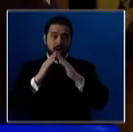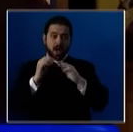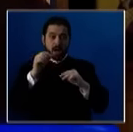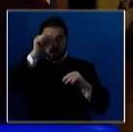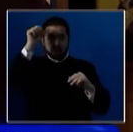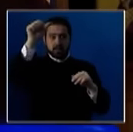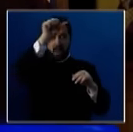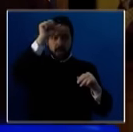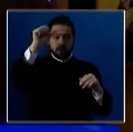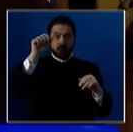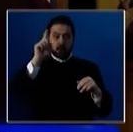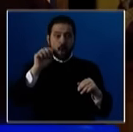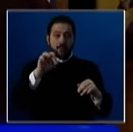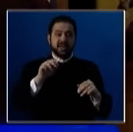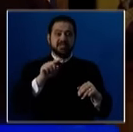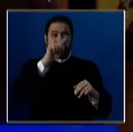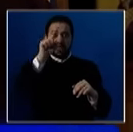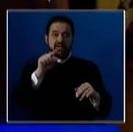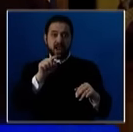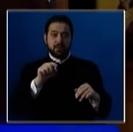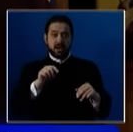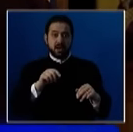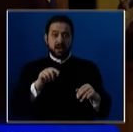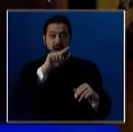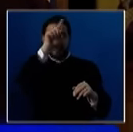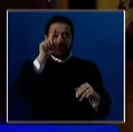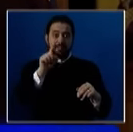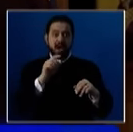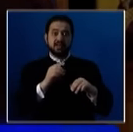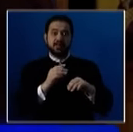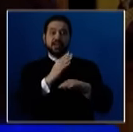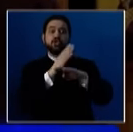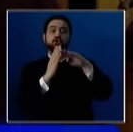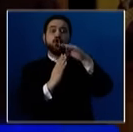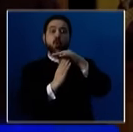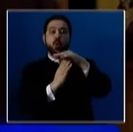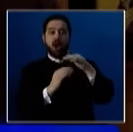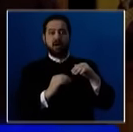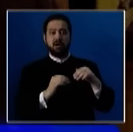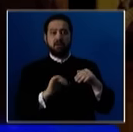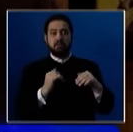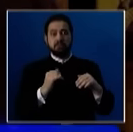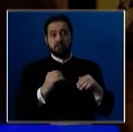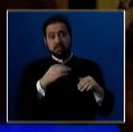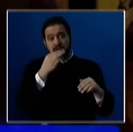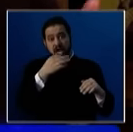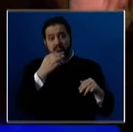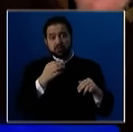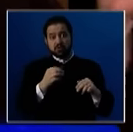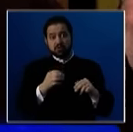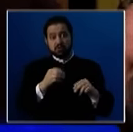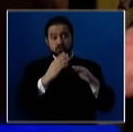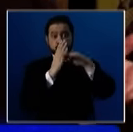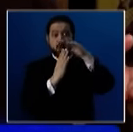sluga: dar ce știe sluga de iubirea tatălui? Ce știe și sluga? Normal că i-a zis: fiul tău, fratele